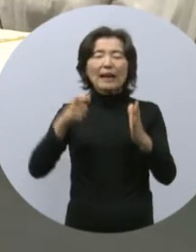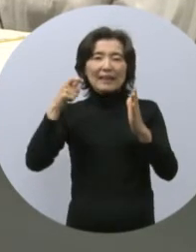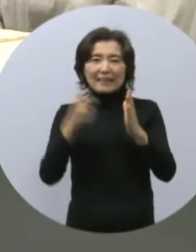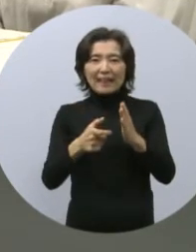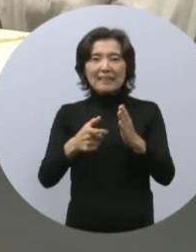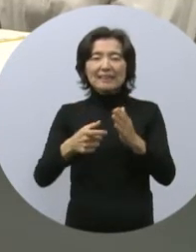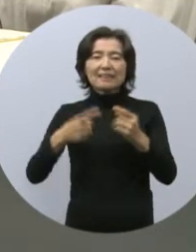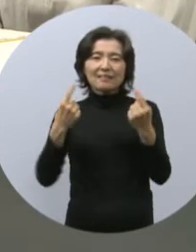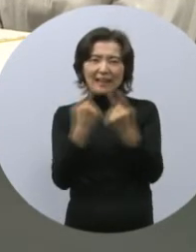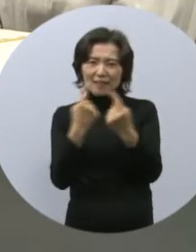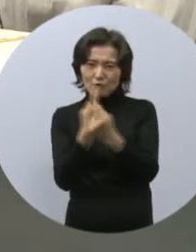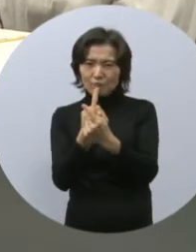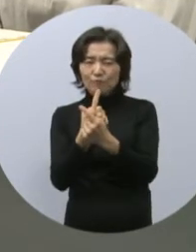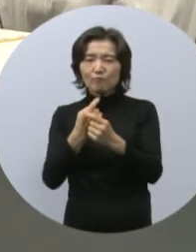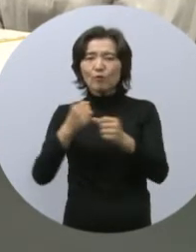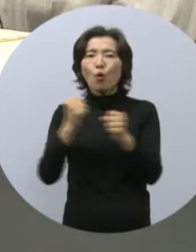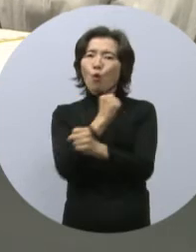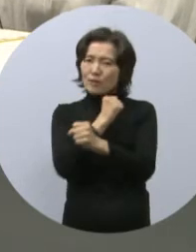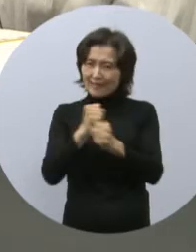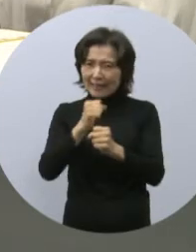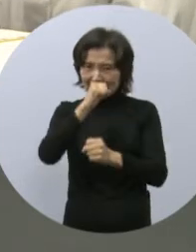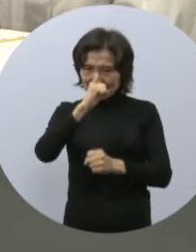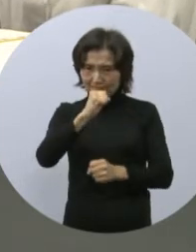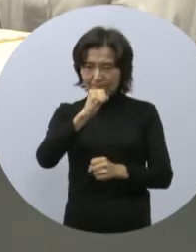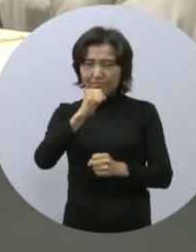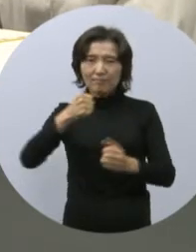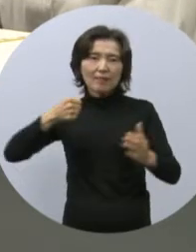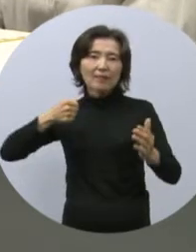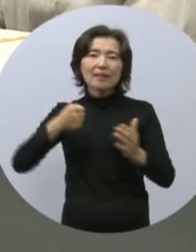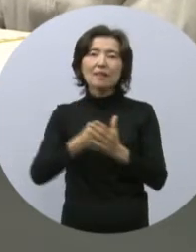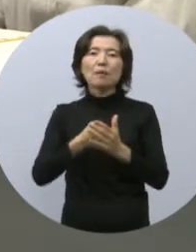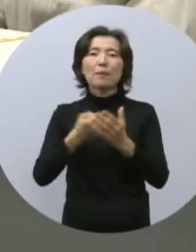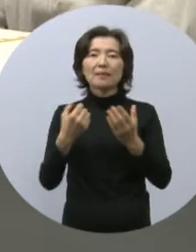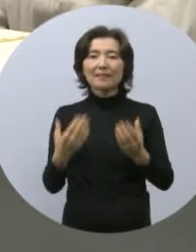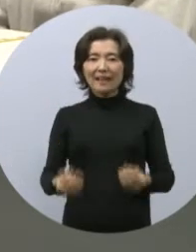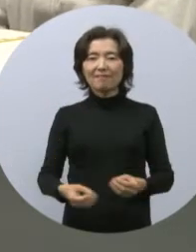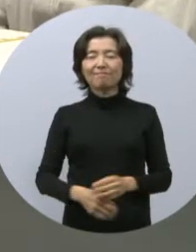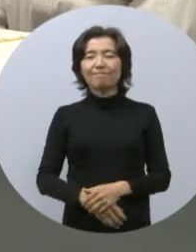耐震改築、耐震工事、これに限ると思いました。